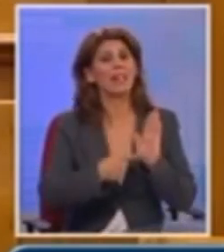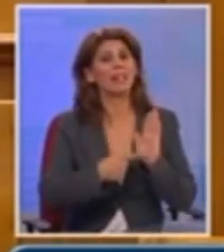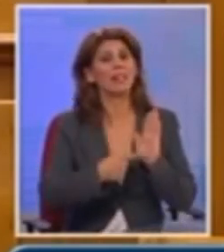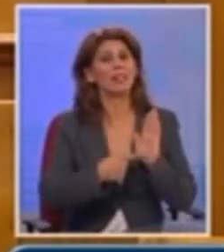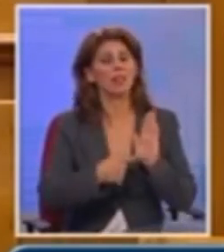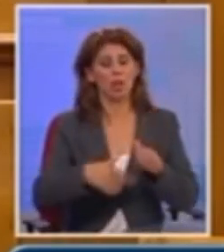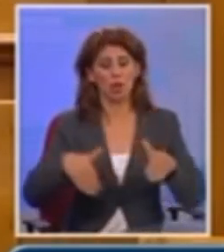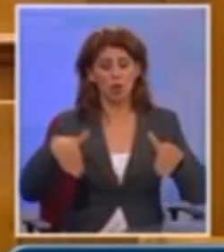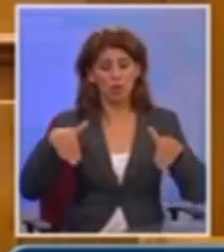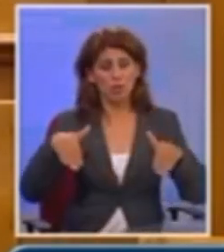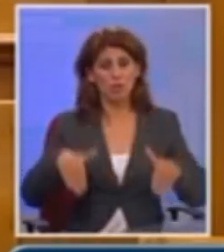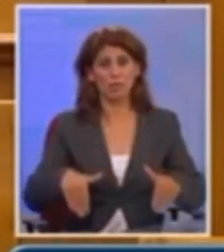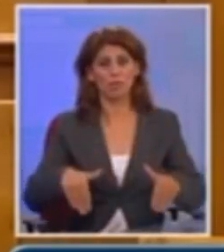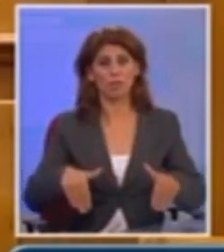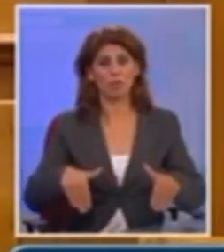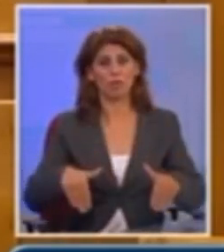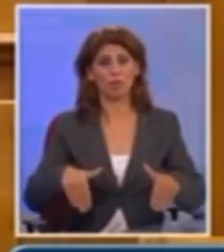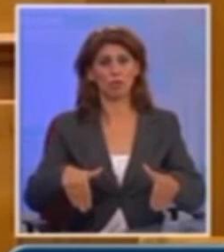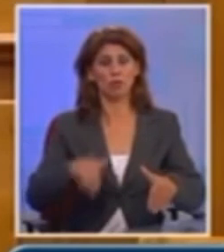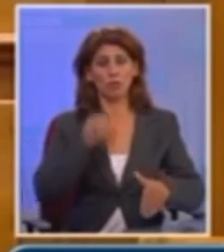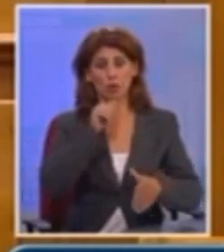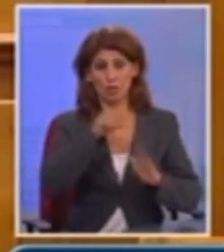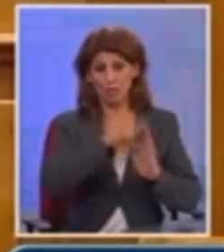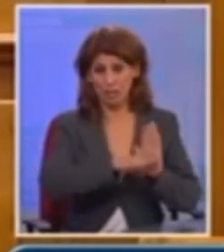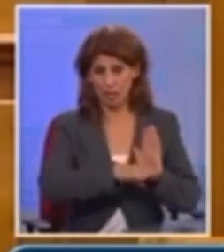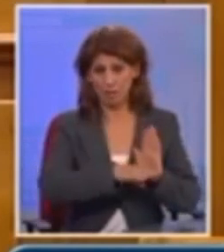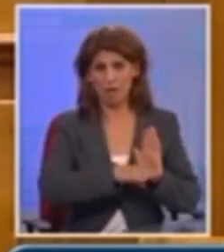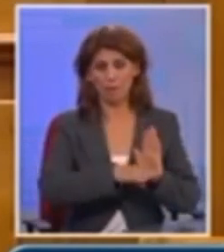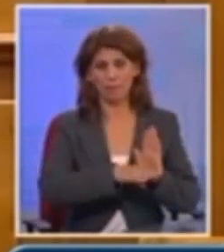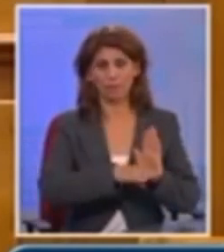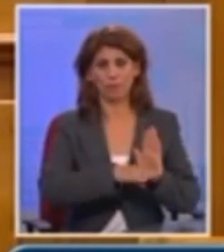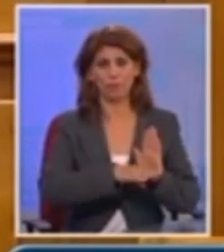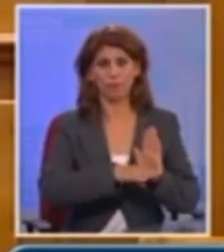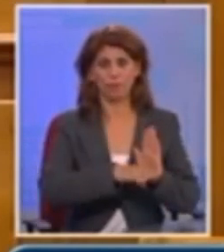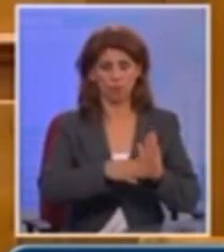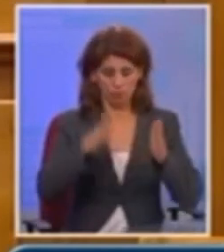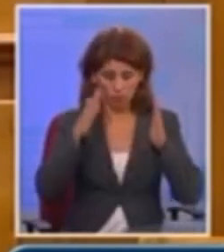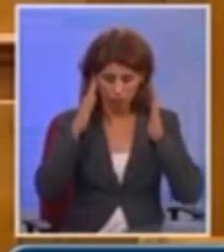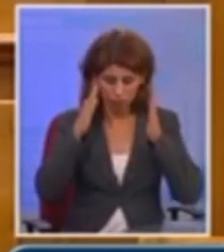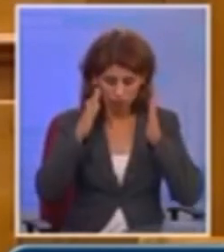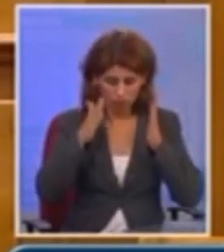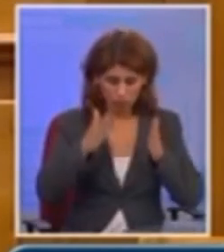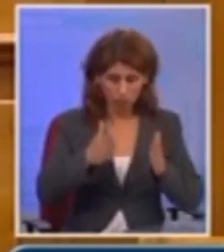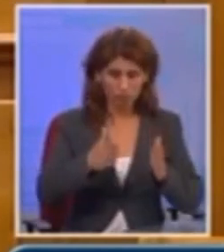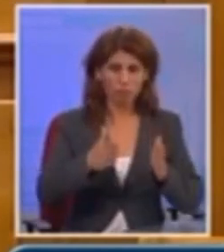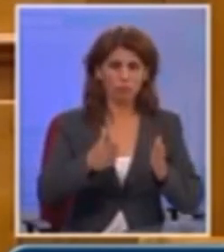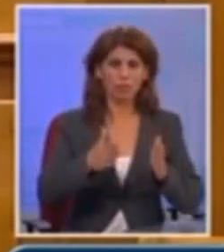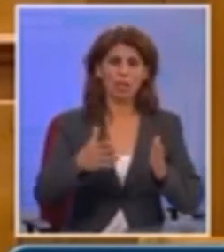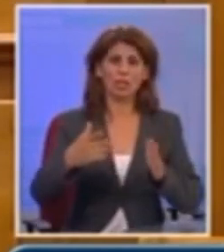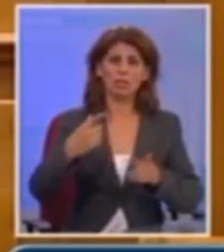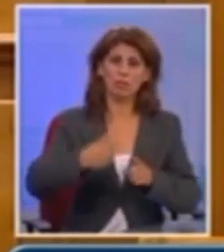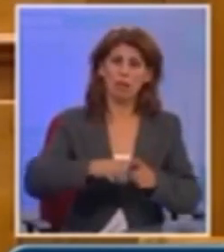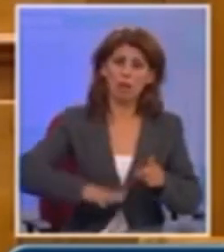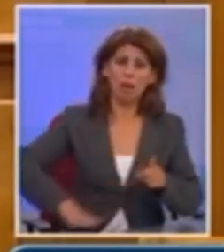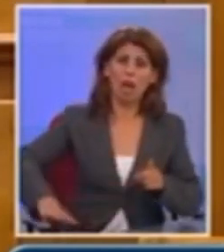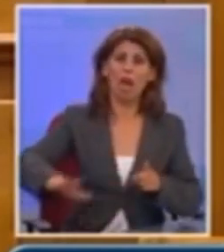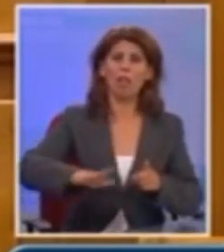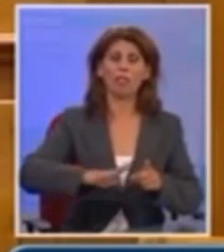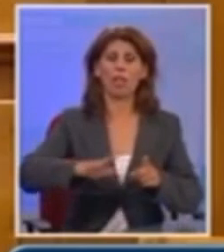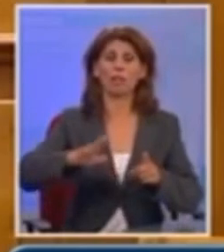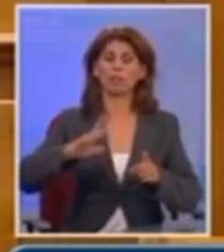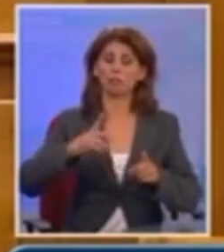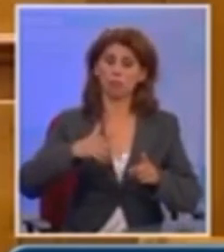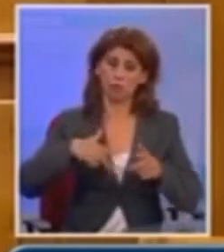ο σεβασμός στο Σύνταγμα, η αφοσίωση στην πατρίδα και τη